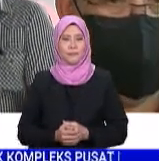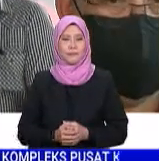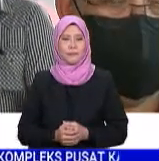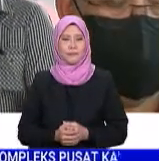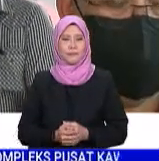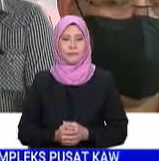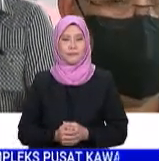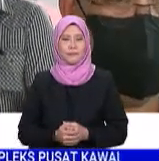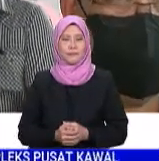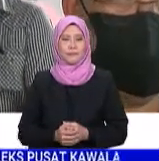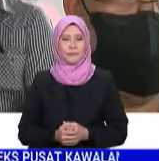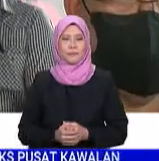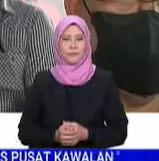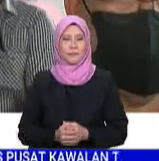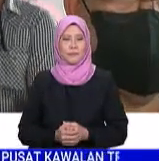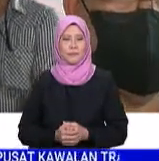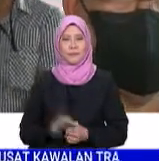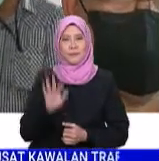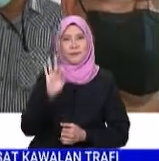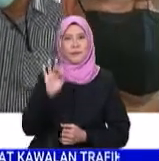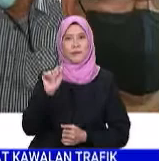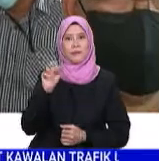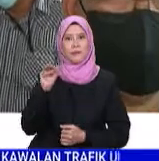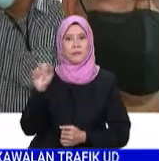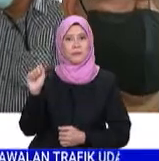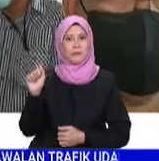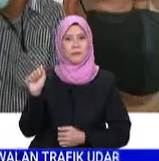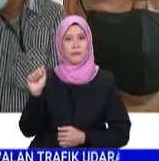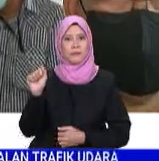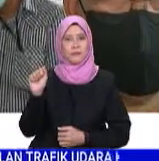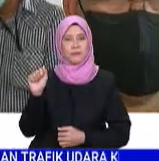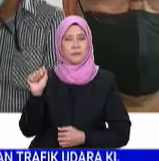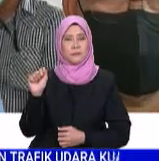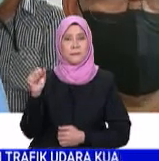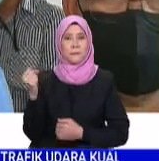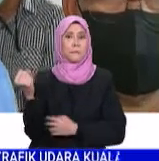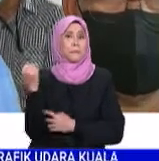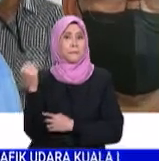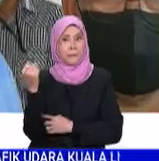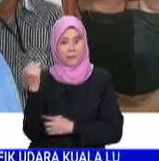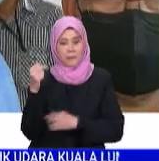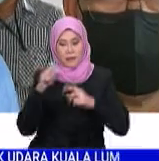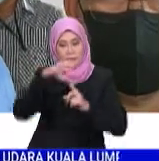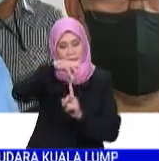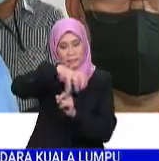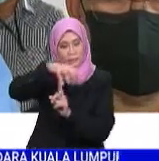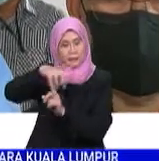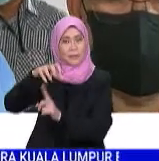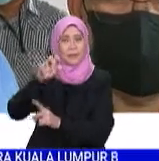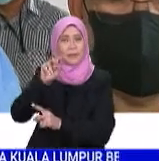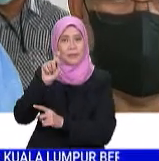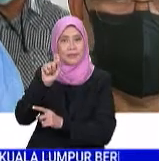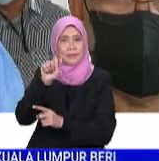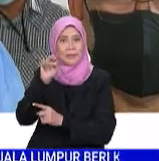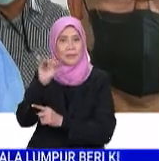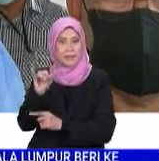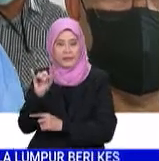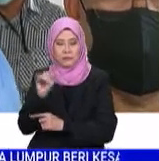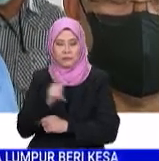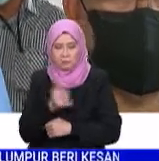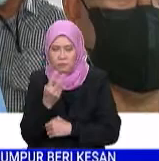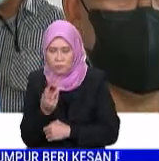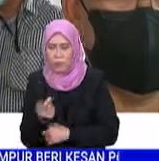Dan saya lihat di Pharma punya pasar tani Pharma ni, Pharma Outlet ni, harganya lebih murah